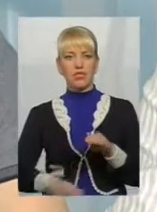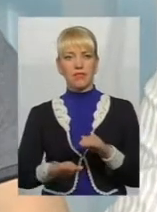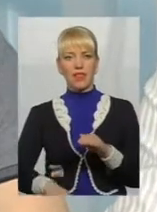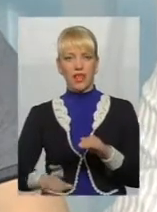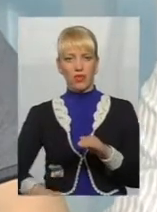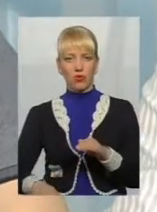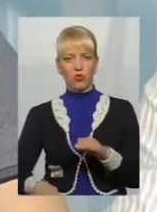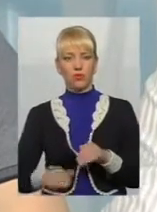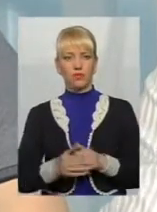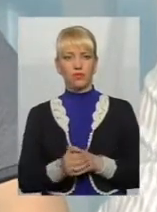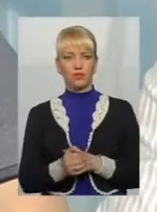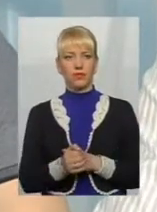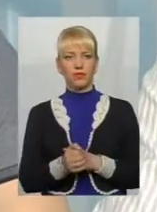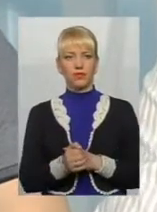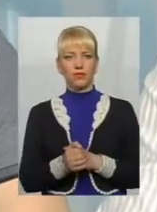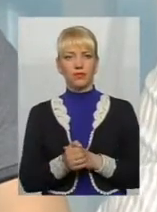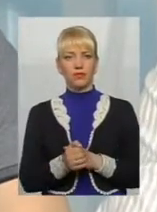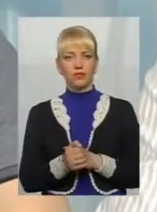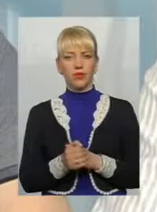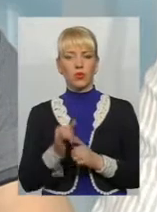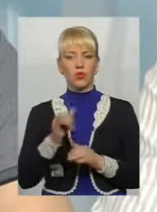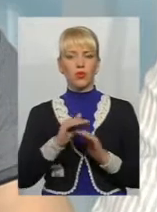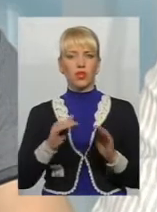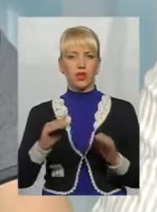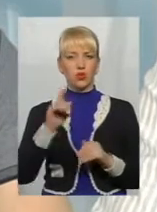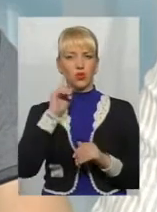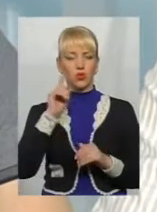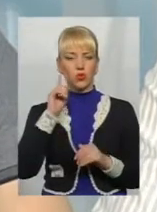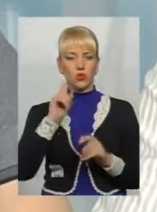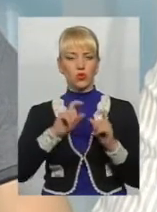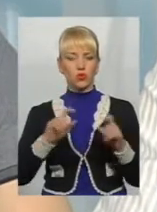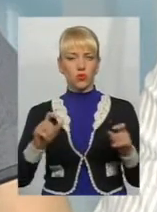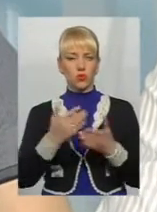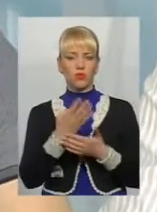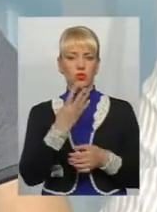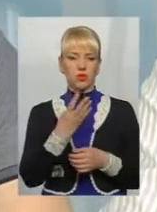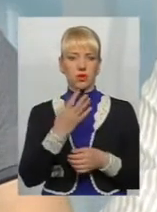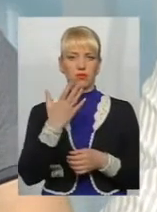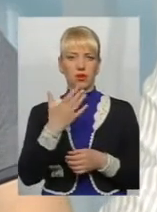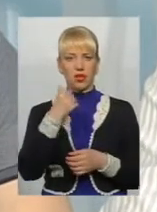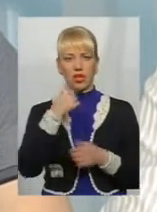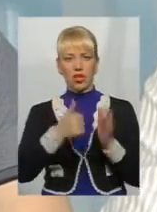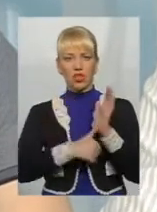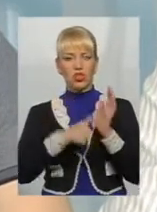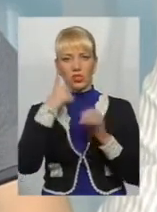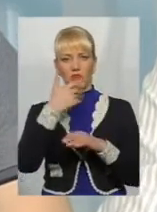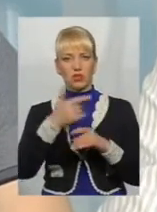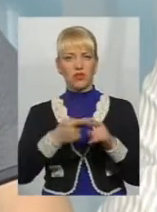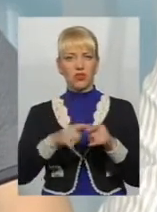з малечі, от, до речі, дитячу юнацьку школу з 5 років, 4-5 років, 6 років – це вже пізно. А для того,